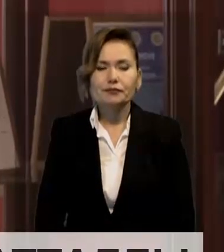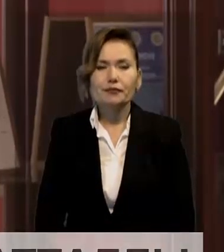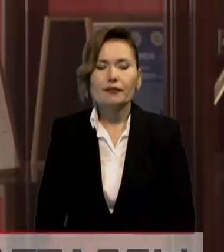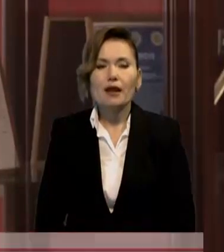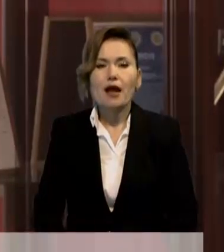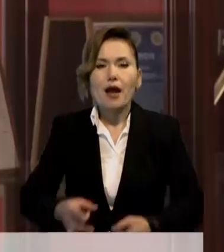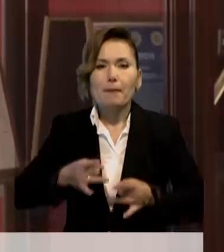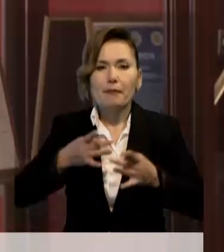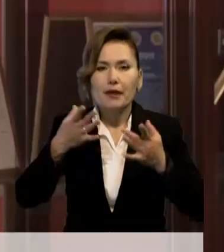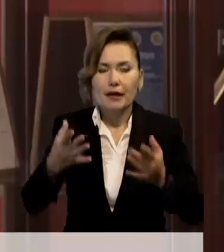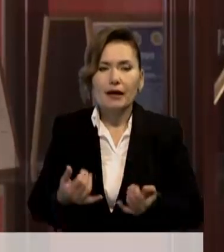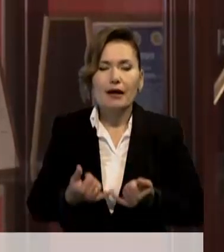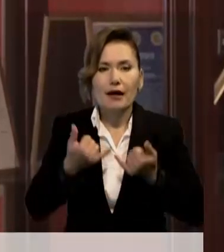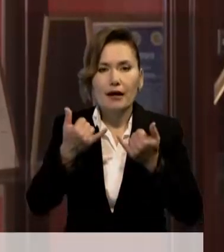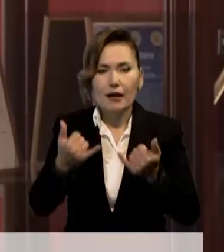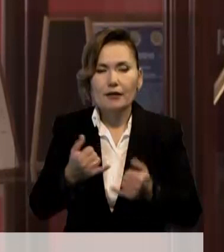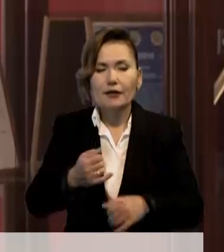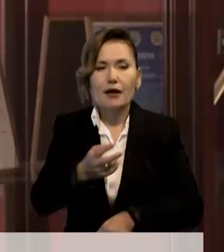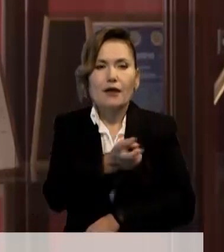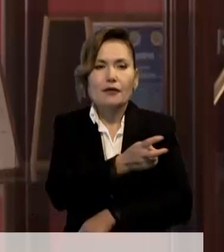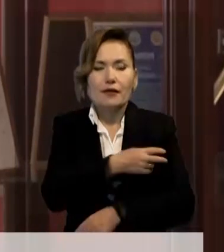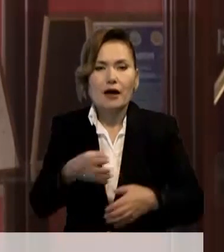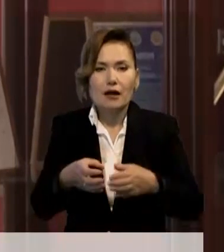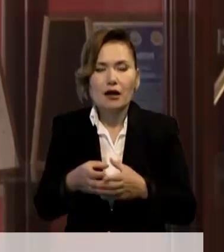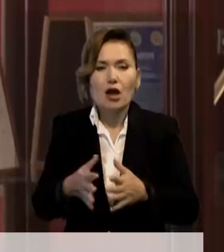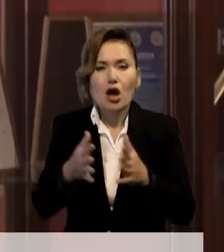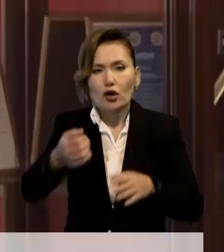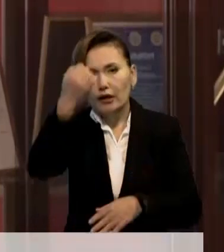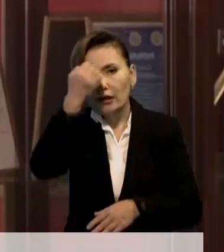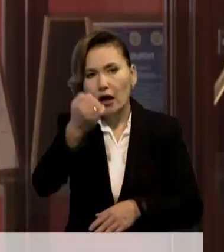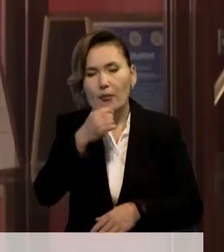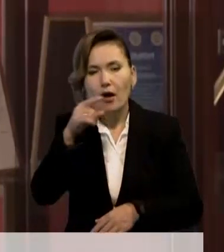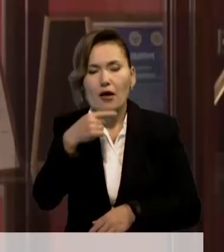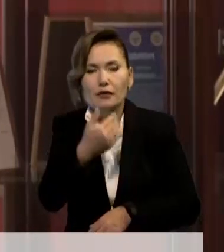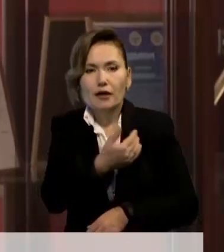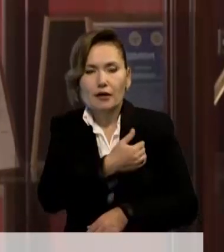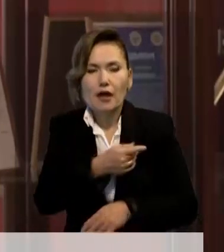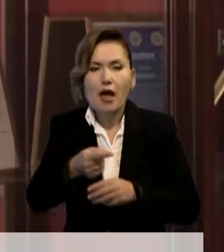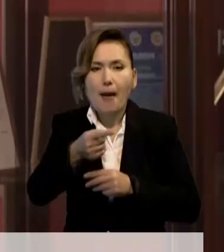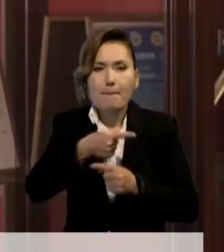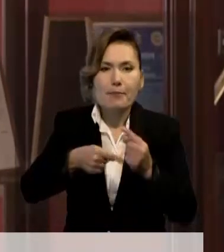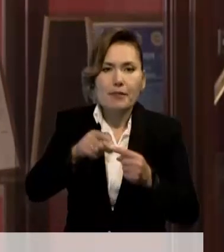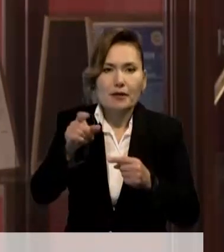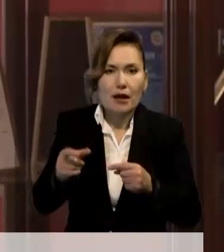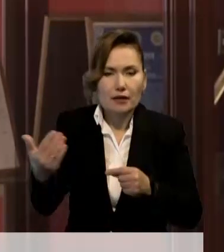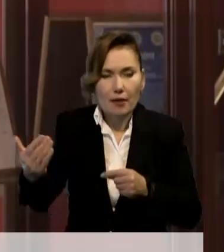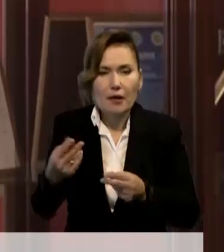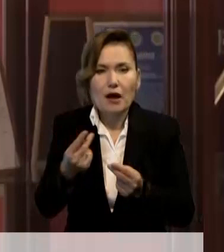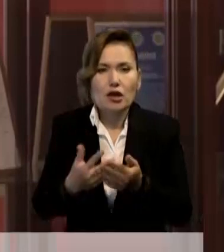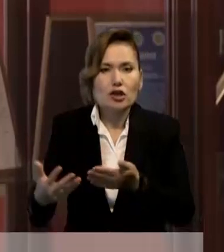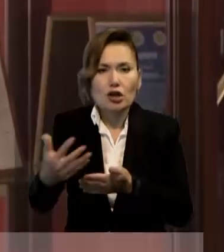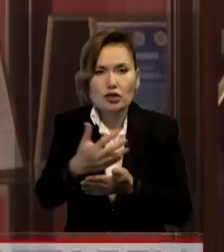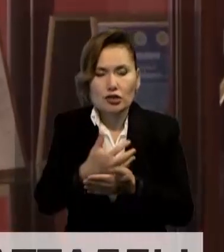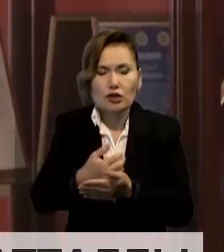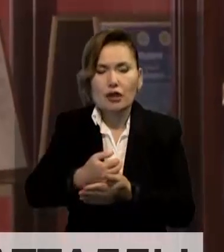Мереке қарсаңында дәрігерлерге алғысымызды білдіруді жөн көрдік. Бізге меценаттар мен демеушілер де қолға алғыс көрсетті. Осының арқасында көпбалалы